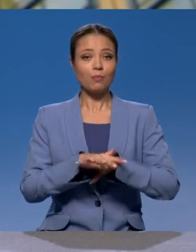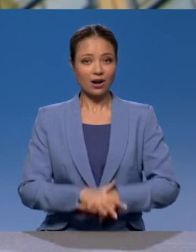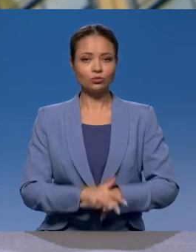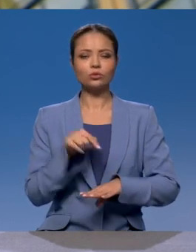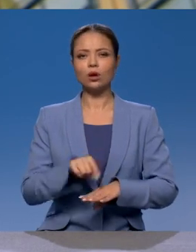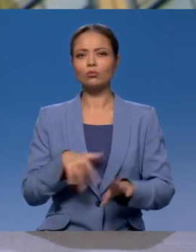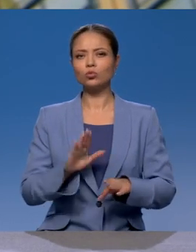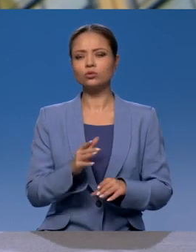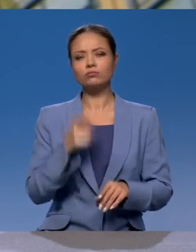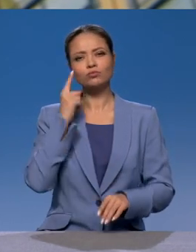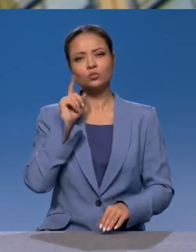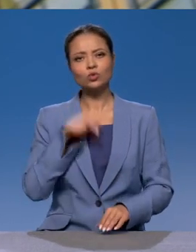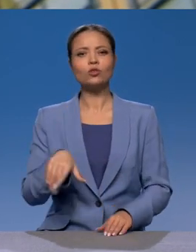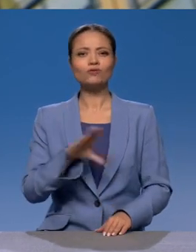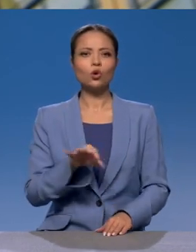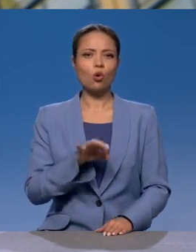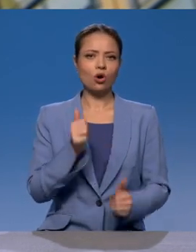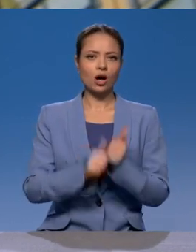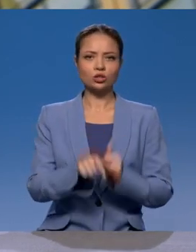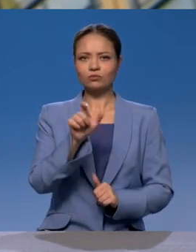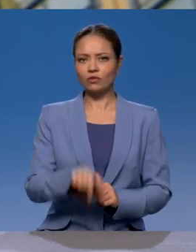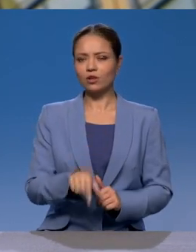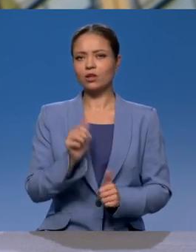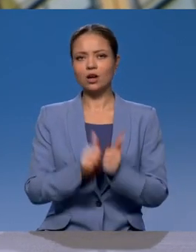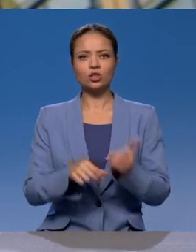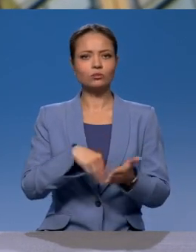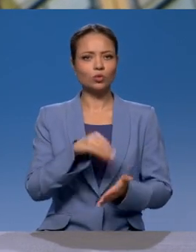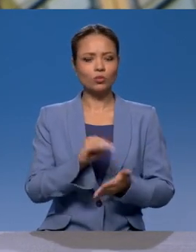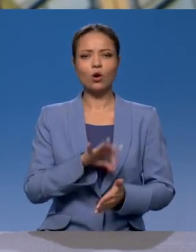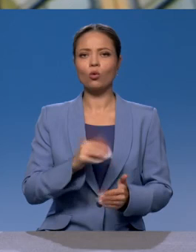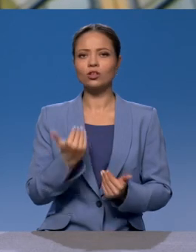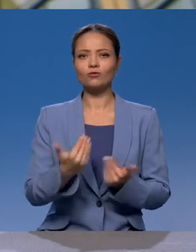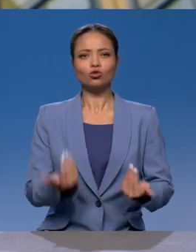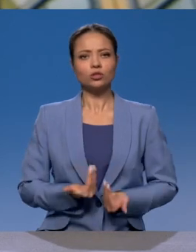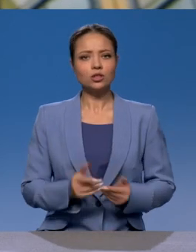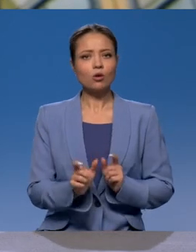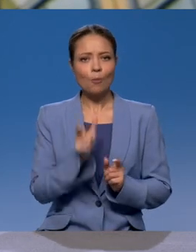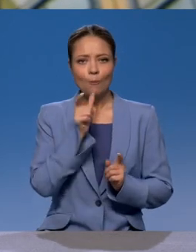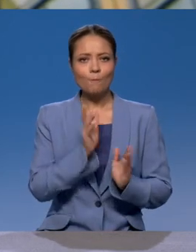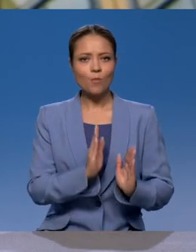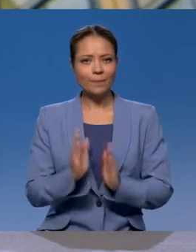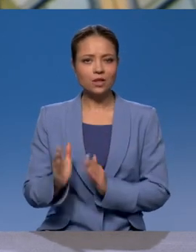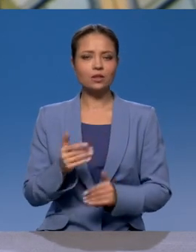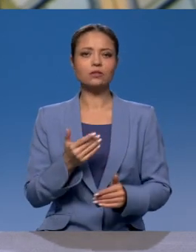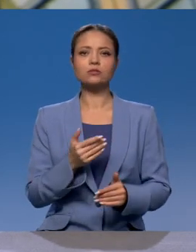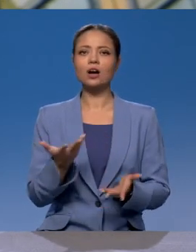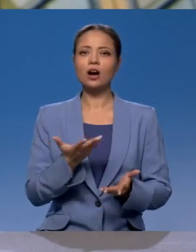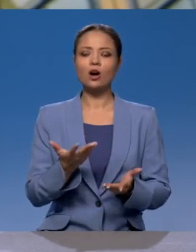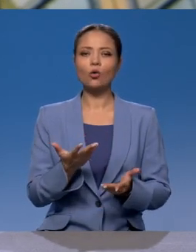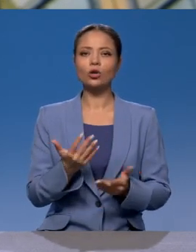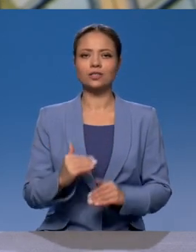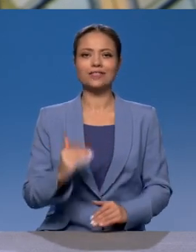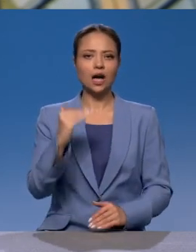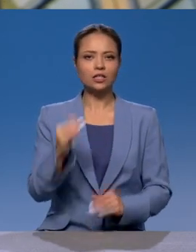каждом собственнике, о каждом жителе, о каждом потребителе, о его жизненных всех моментах, находится ли он на какой стадии нищеты или там